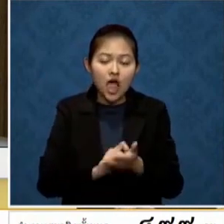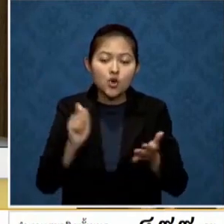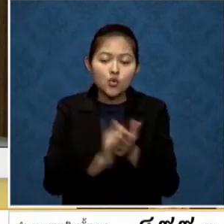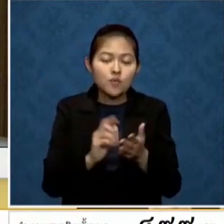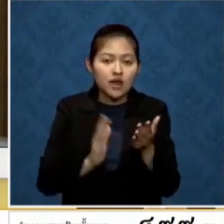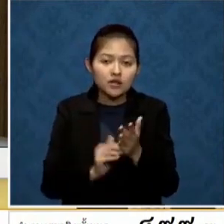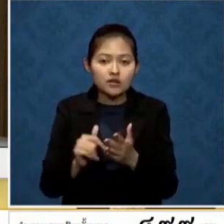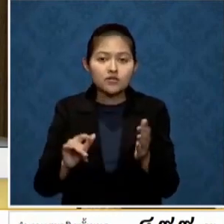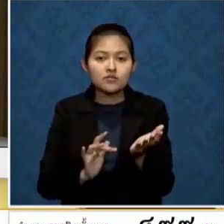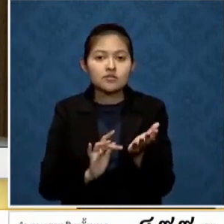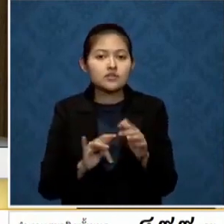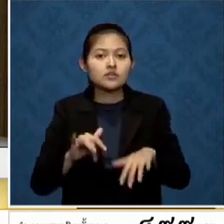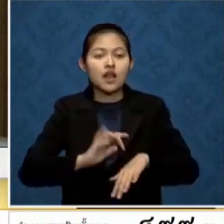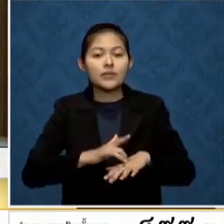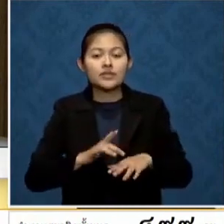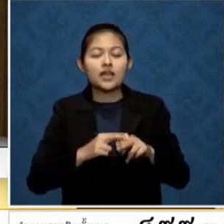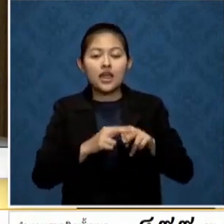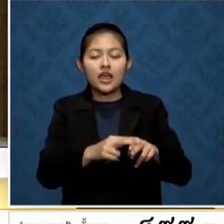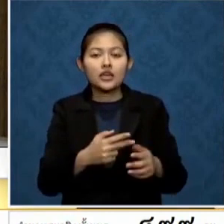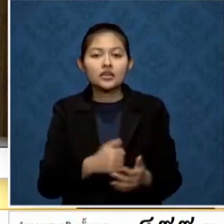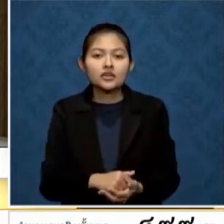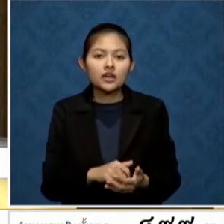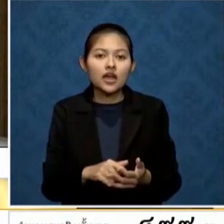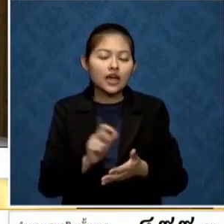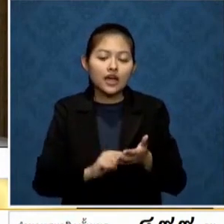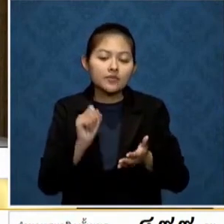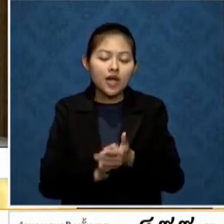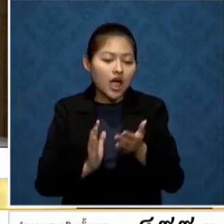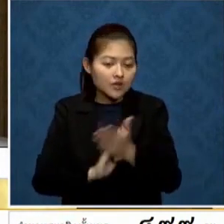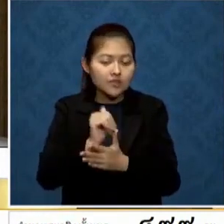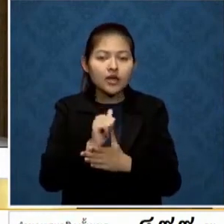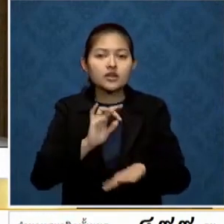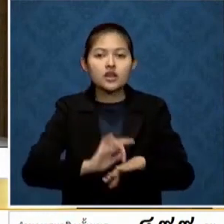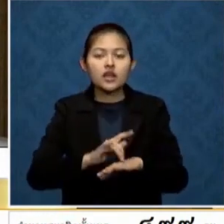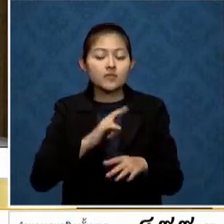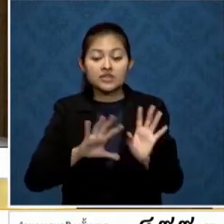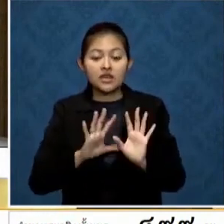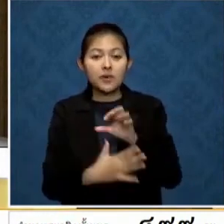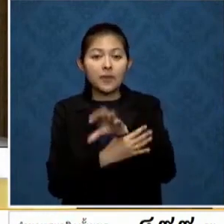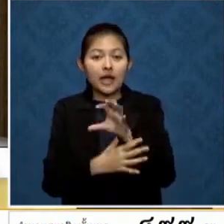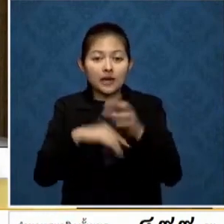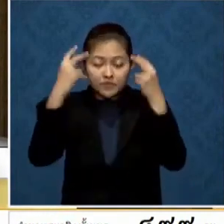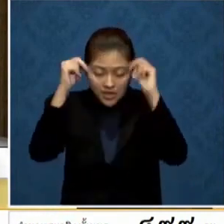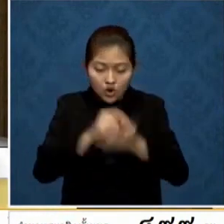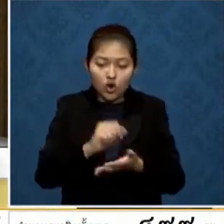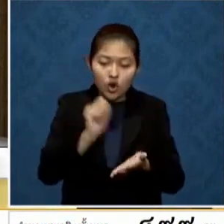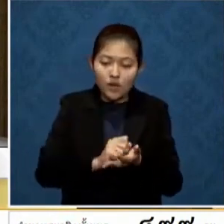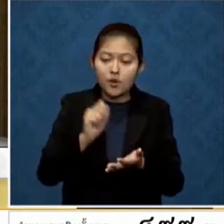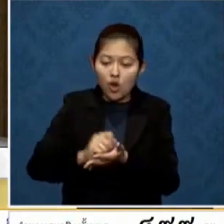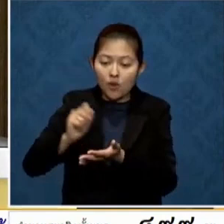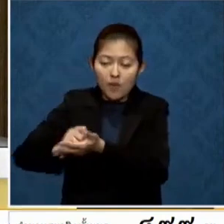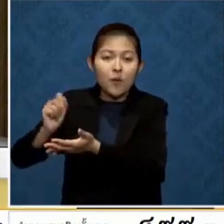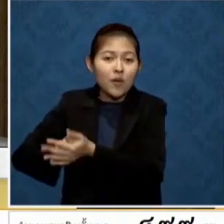อัตโนมัติต้องย้ำว่าการบอกว่าให้มีการอนุมัติแบบอัตโนมัติเนี่ยไม่ได้หมายความว่าเราไปบังคับให้นายกต้องให้คำรับรองกับทุกร่างนะครับ